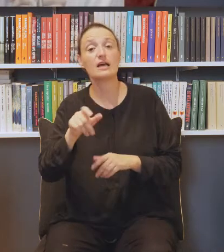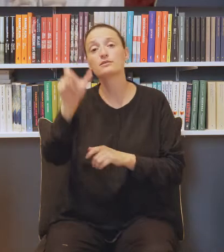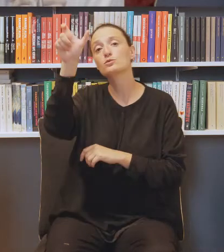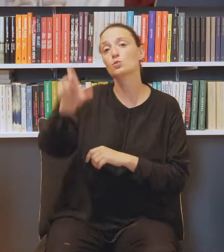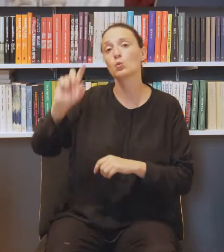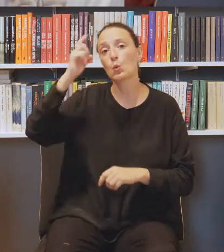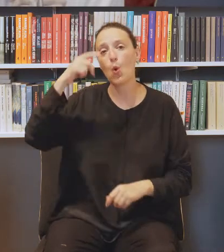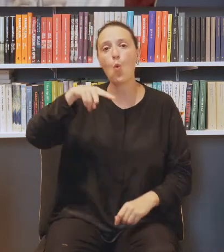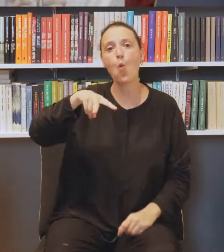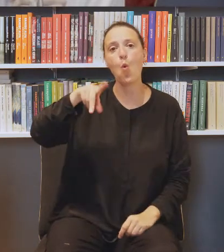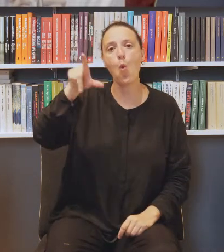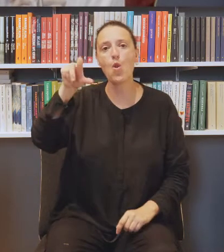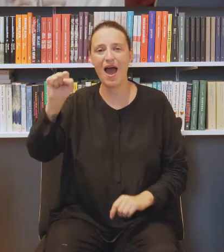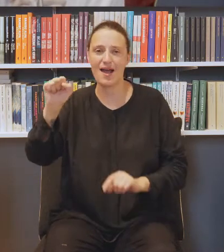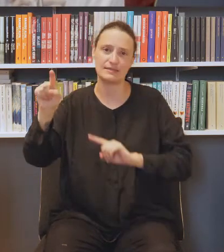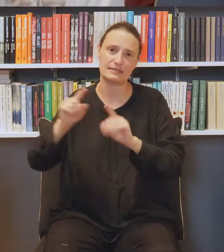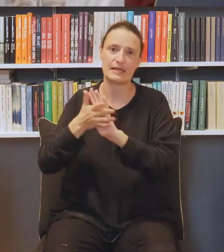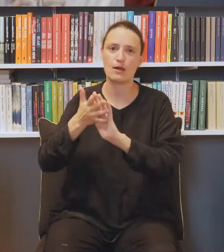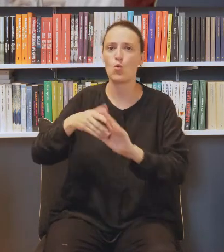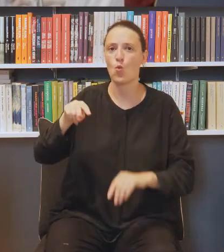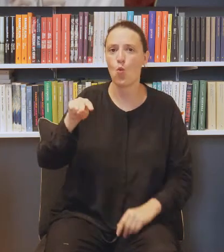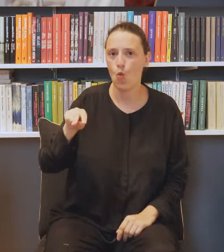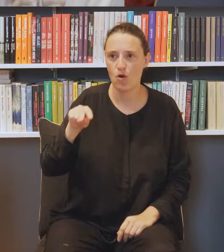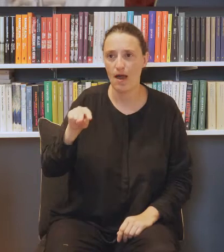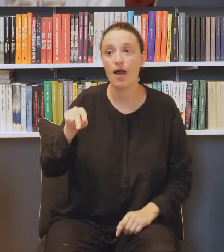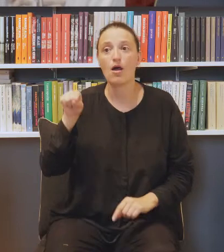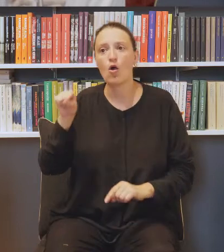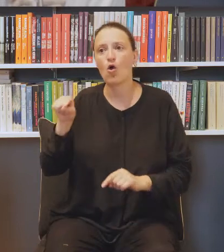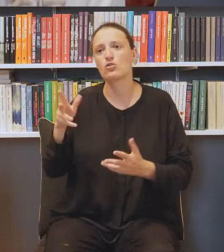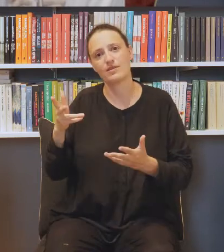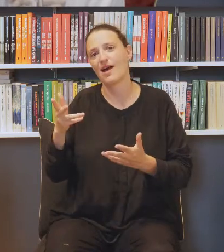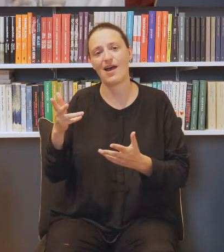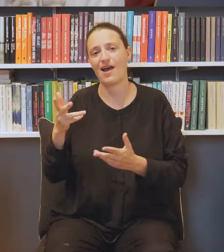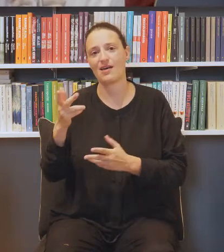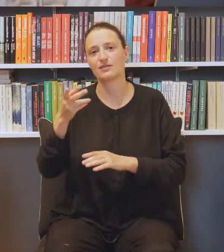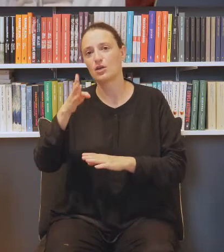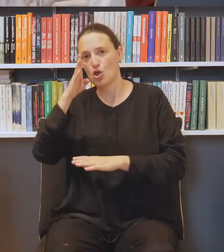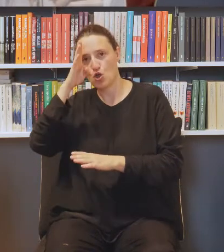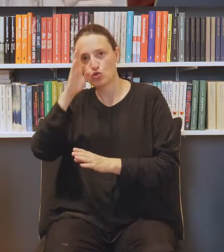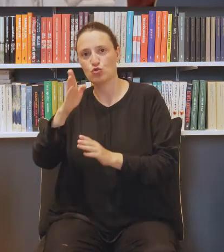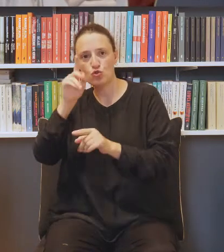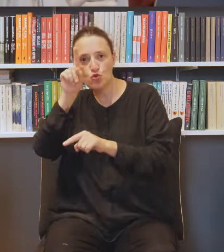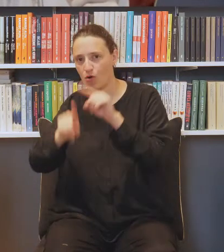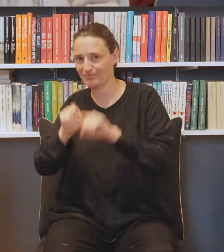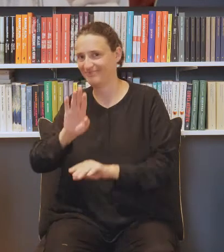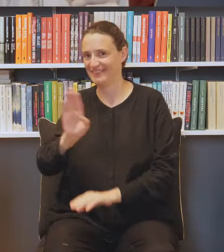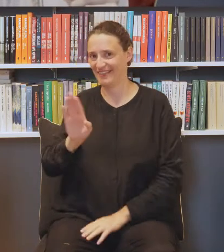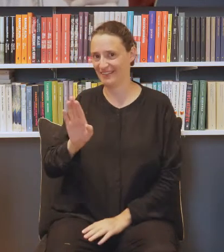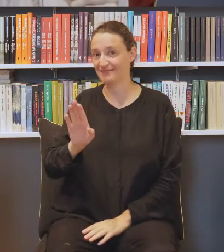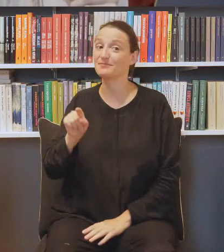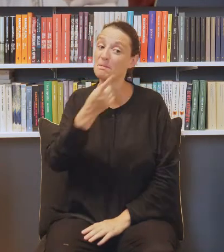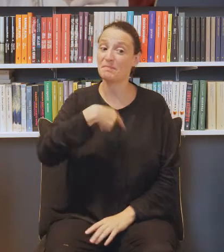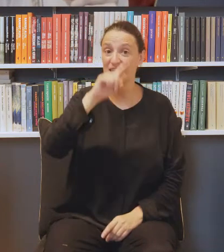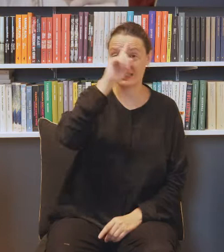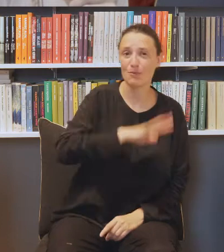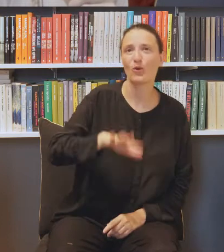właśnie mocno nienormatywna na wielu poziomach. Można powiedzieć, że my jako społeczeństwo jesteśmy tacy,